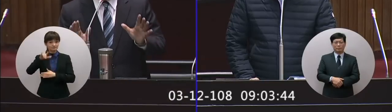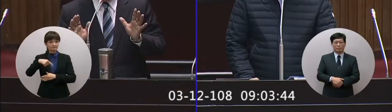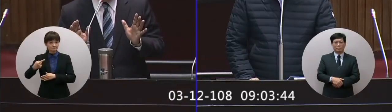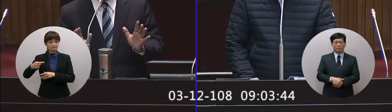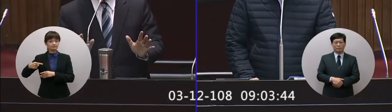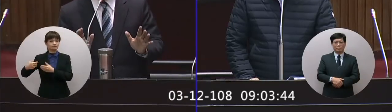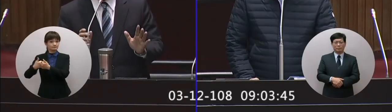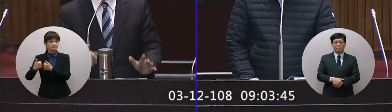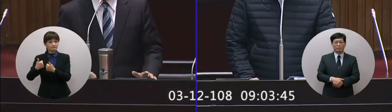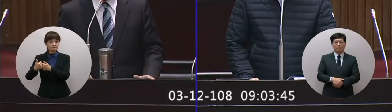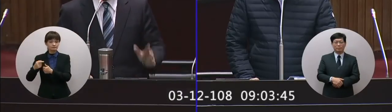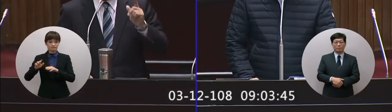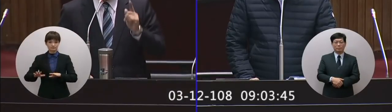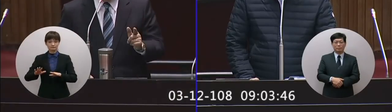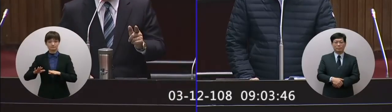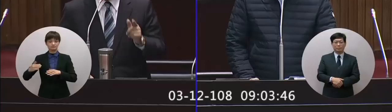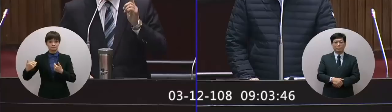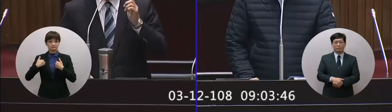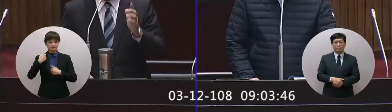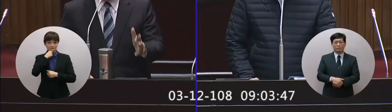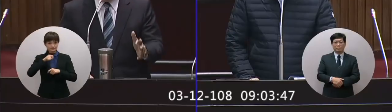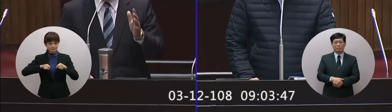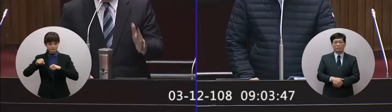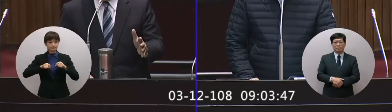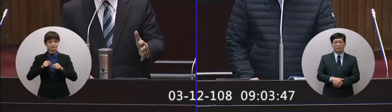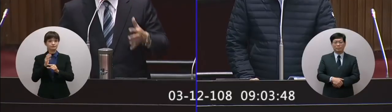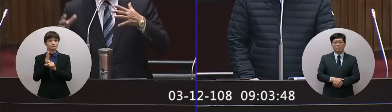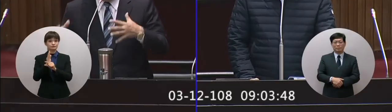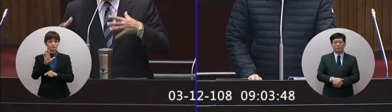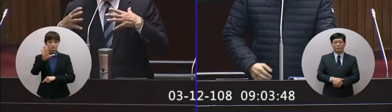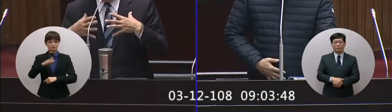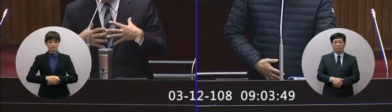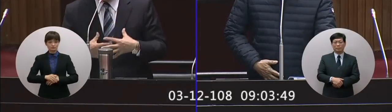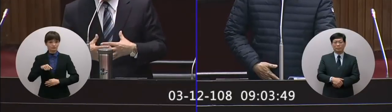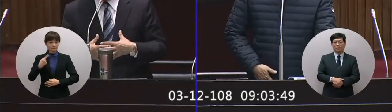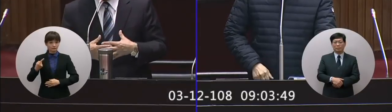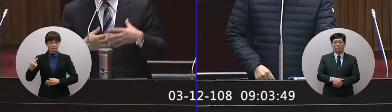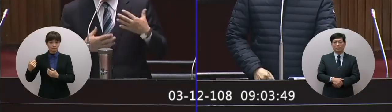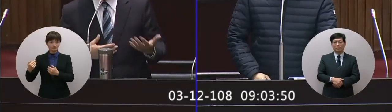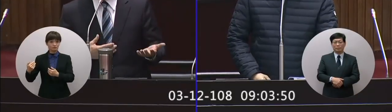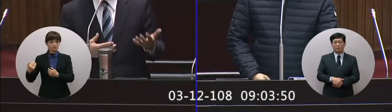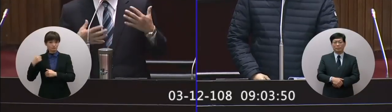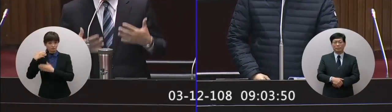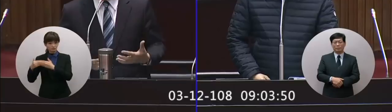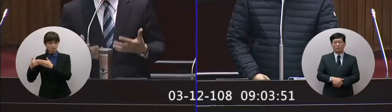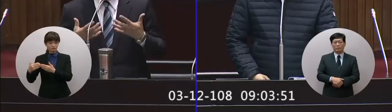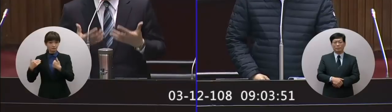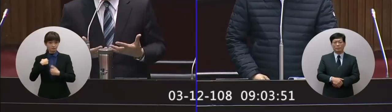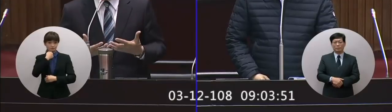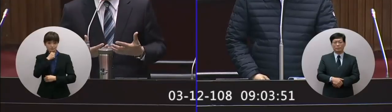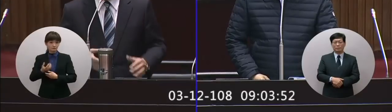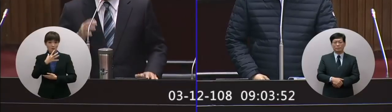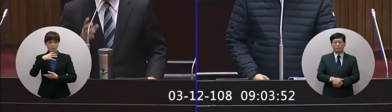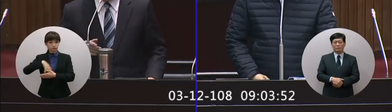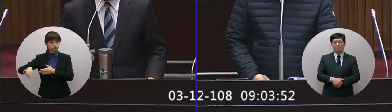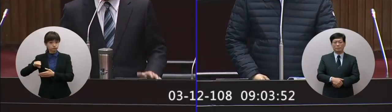台湾方案已经推动进行，基于中国要并吞台湾，所以总统特别召开